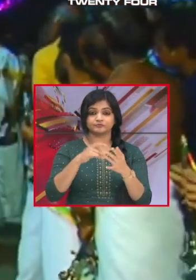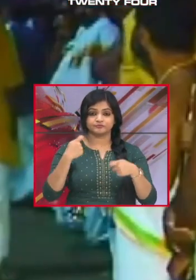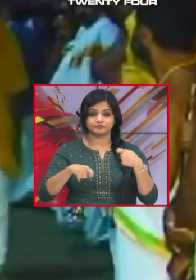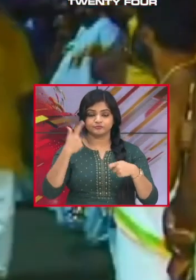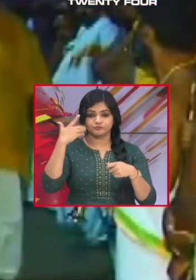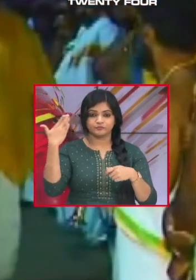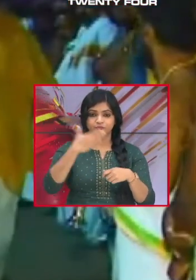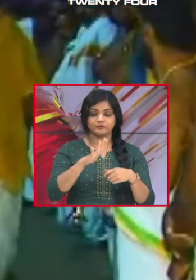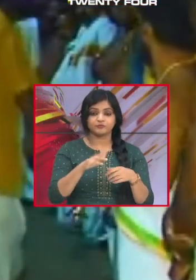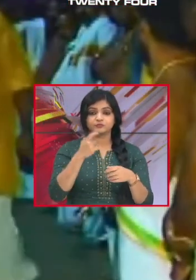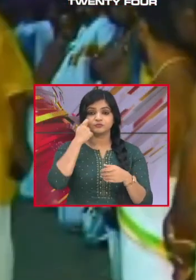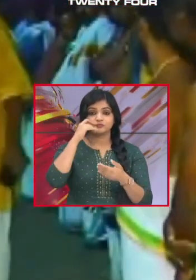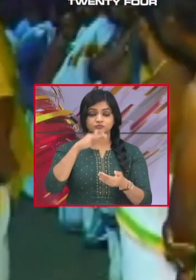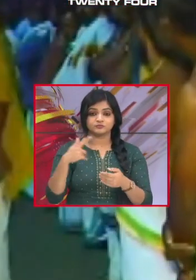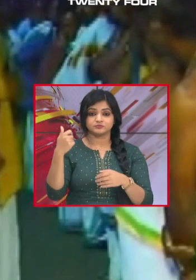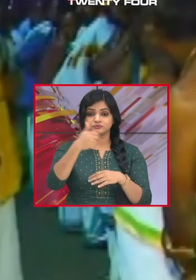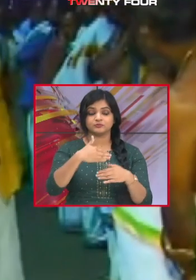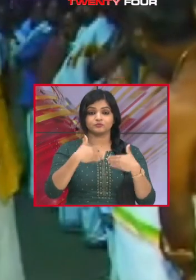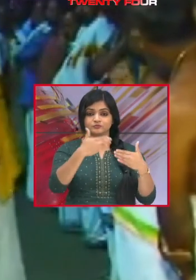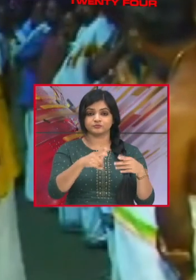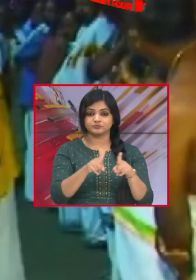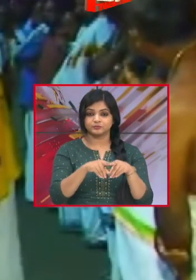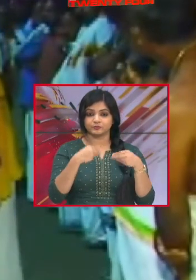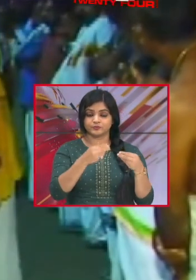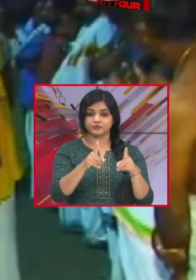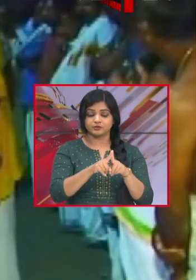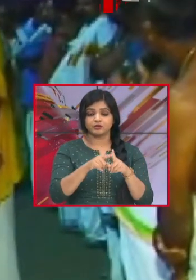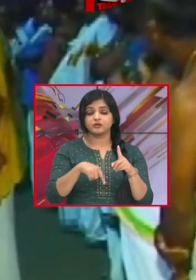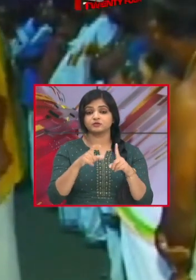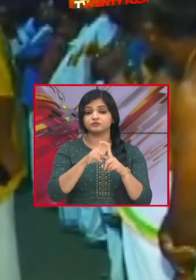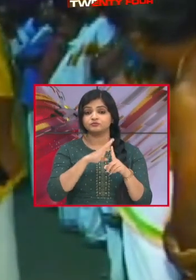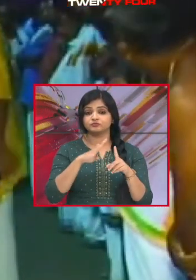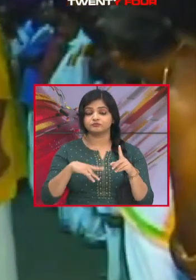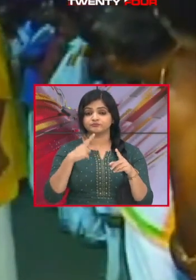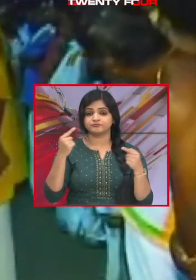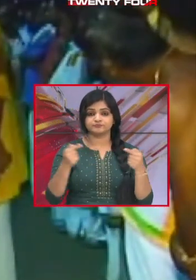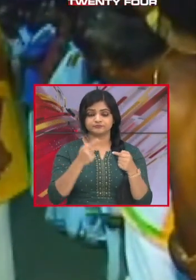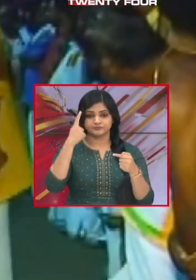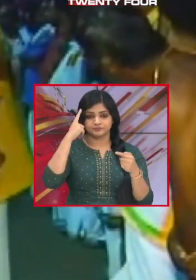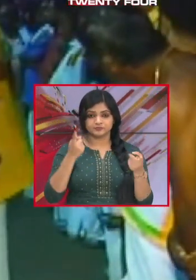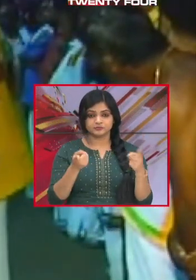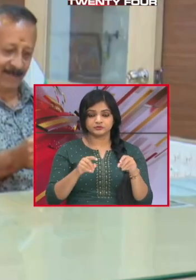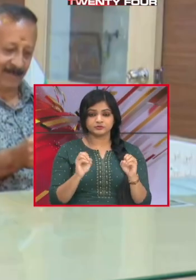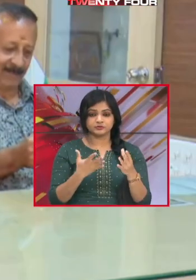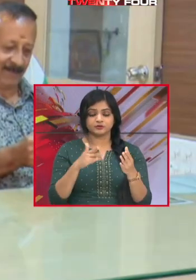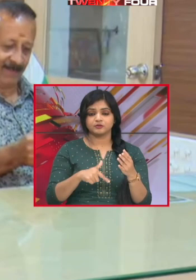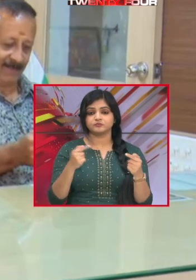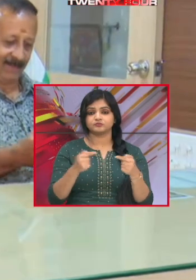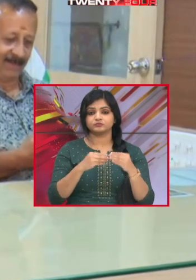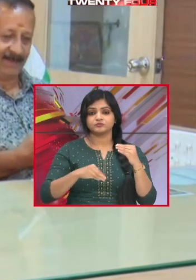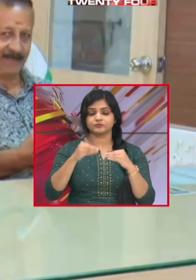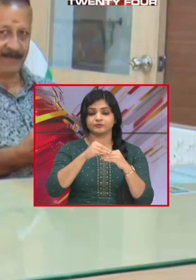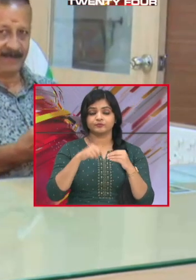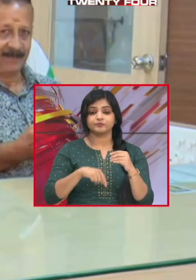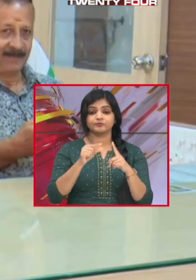മേള പ്രമാണി. മകനെ മുൻനിരയിൽ നിർത്തിയതുമായി ബന്ധപ്പെട്ട് ദേവസ്വം ഭാരവാഹികളുമായുണ്ടായ അഭിപ്രായ ഭിന്നത വിവാദങ്ങൾക്ക് വഴിയൊരുക്കി. ഇന്നലെ